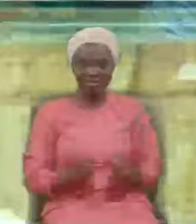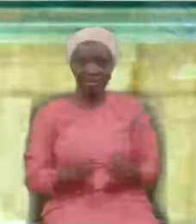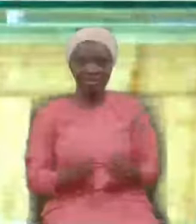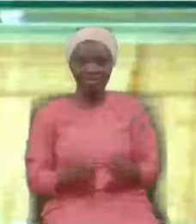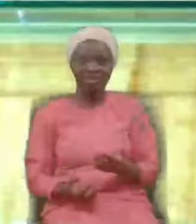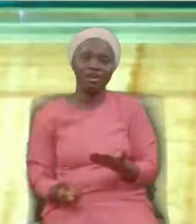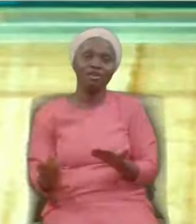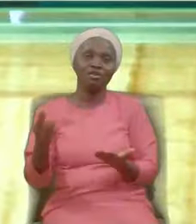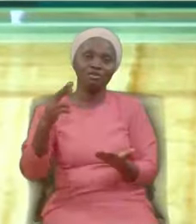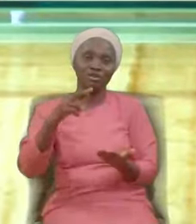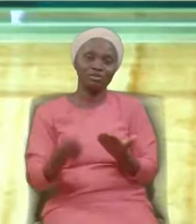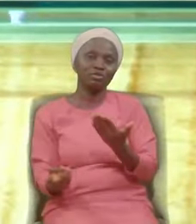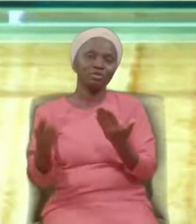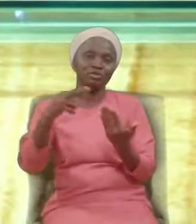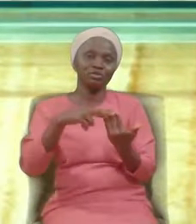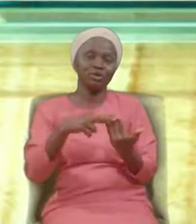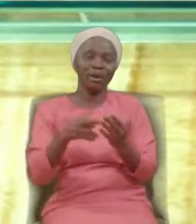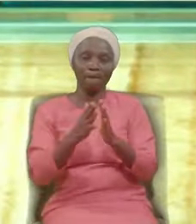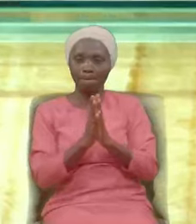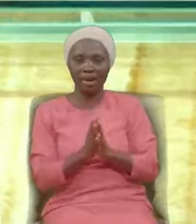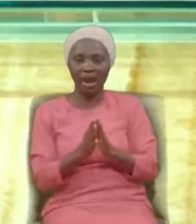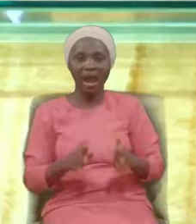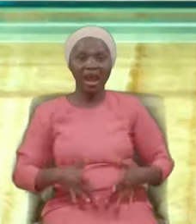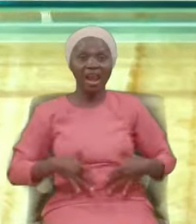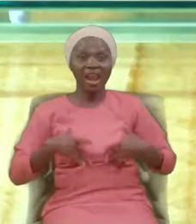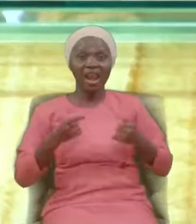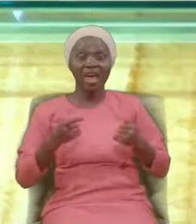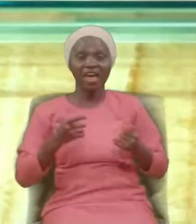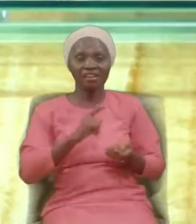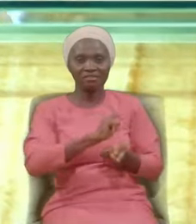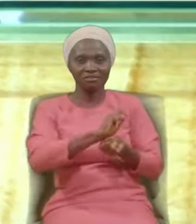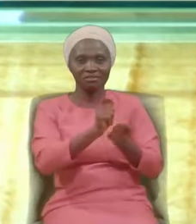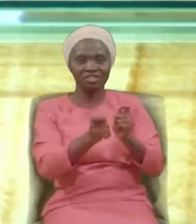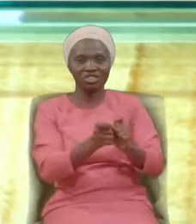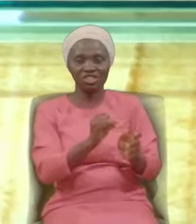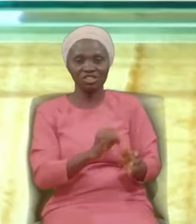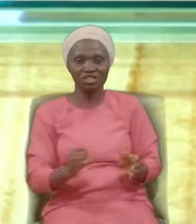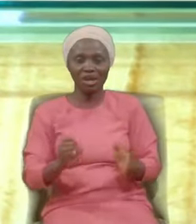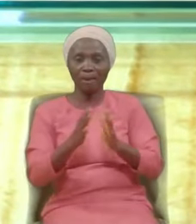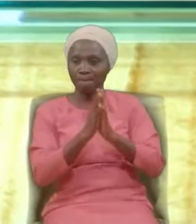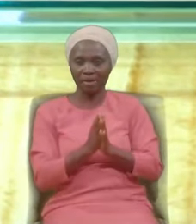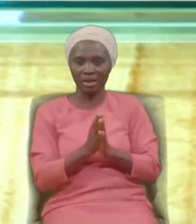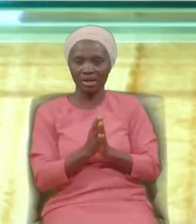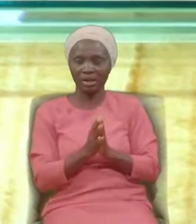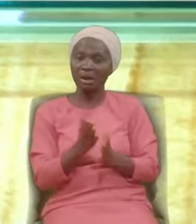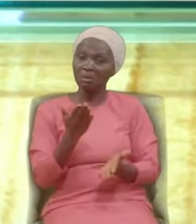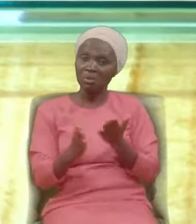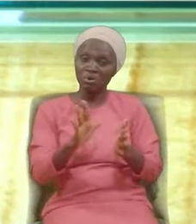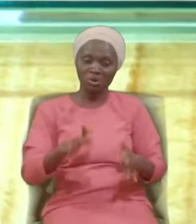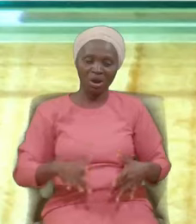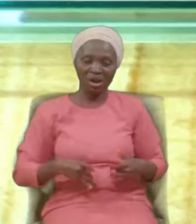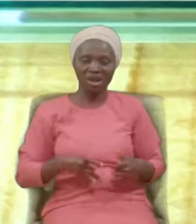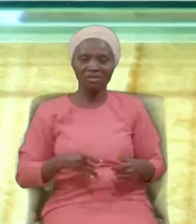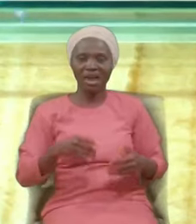La prière qui restaure la force, la prière qui transforme la vie. Votre vie est